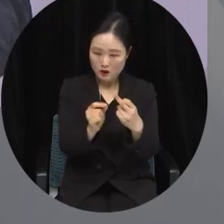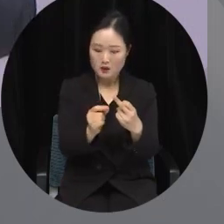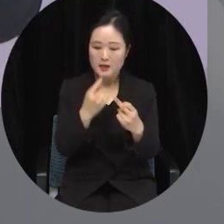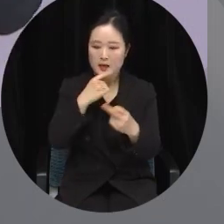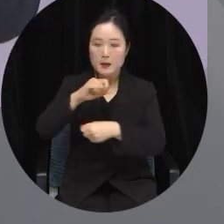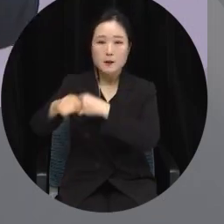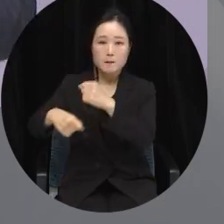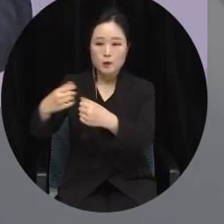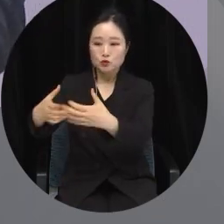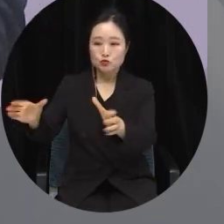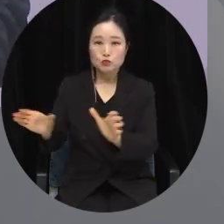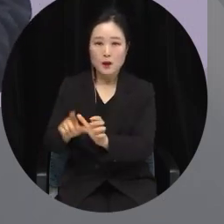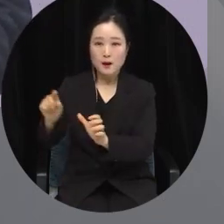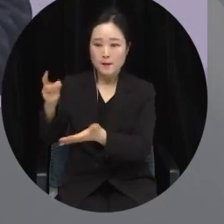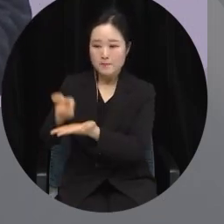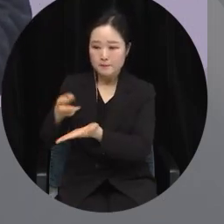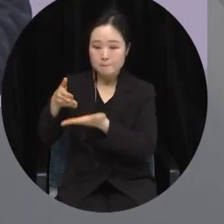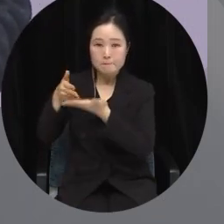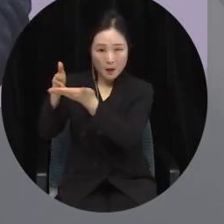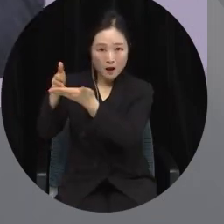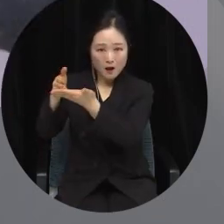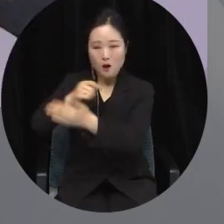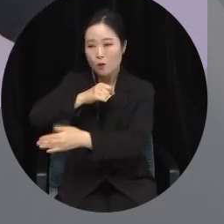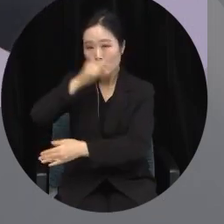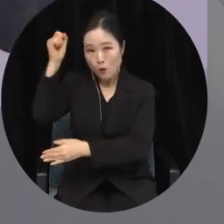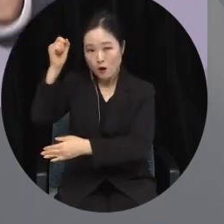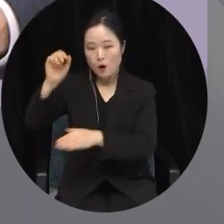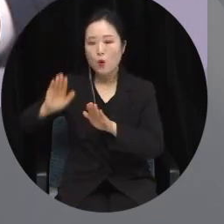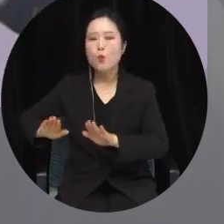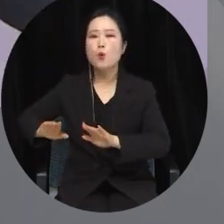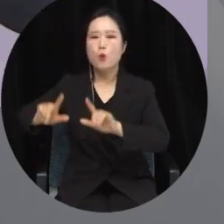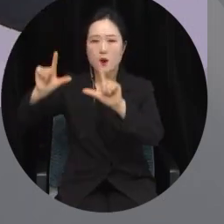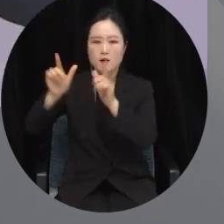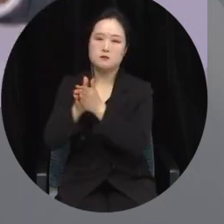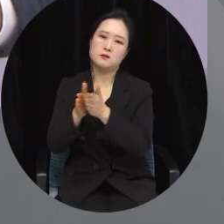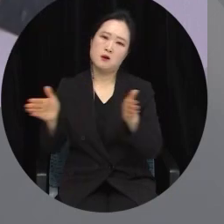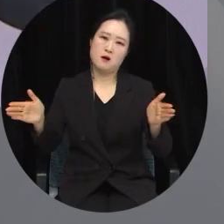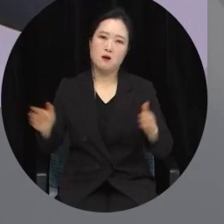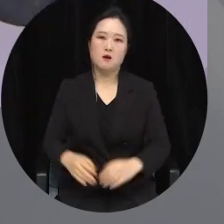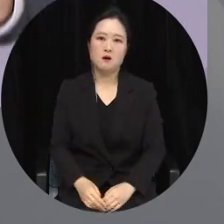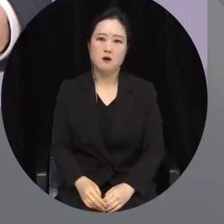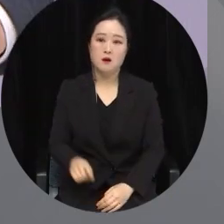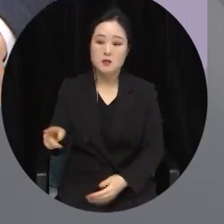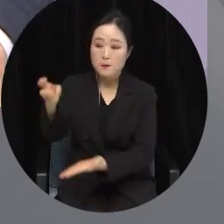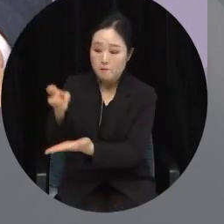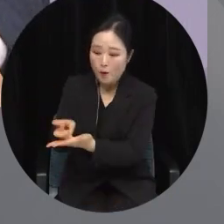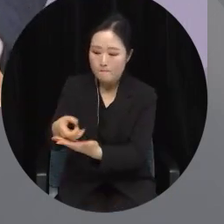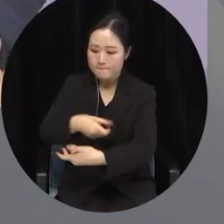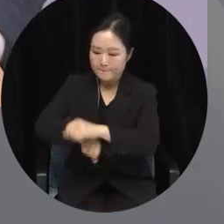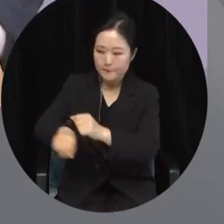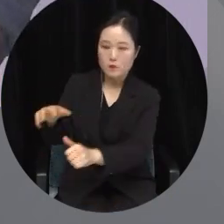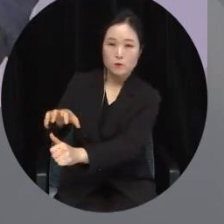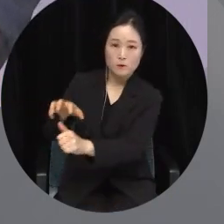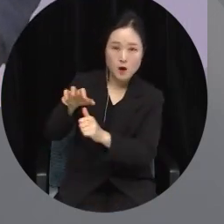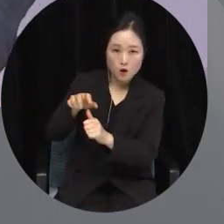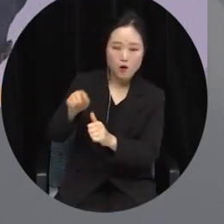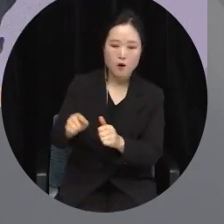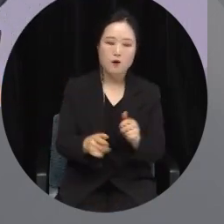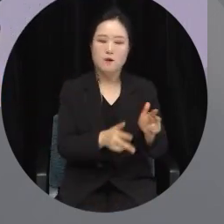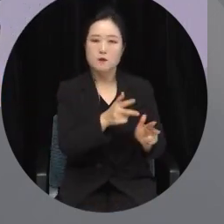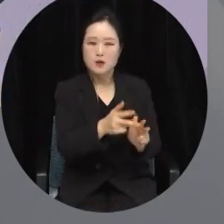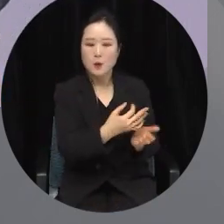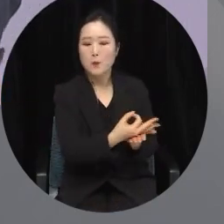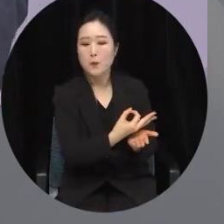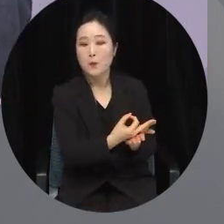올 5월부터 시행에 들어갑니다. 이것을 적극적으로 그 활용함으로 해서 사업성을 극복해